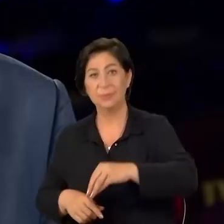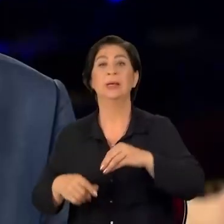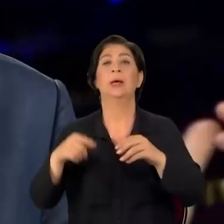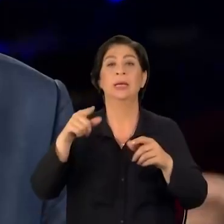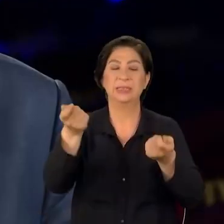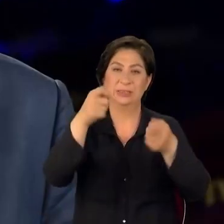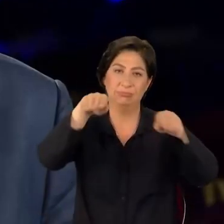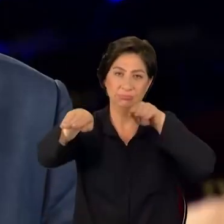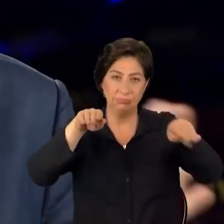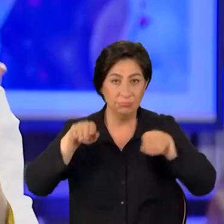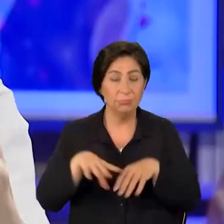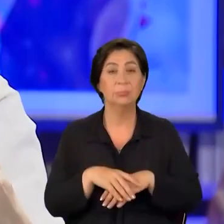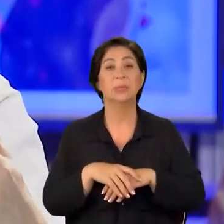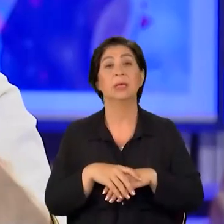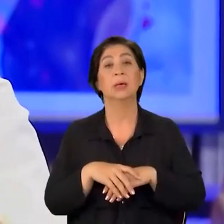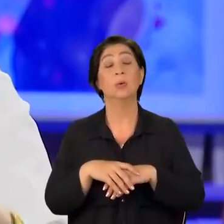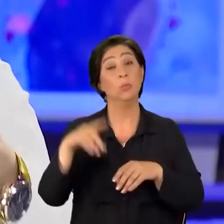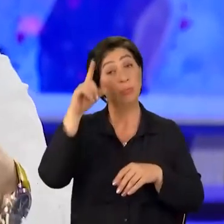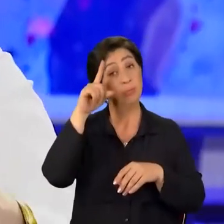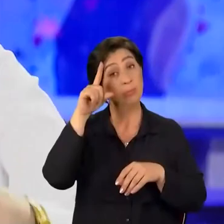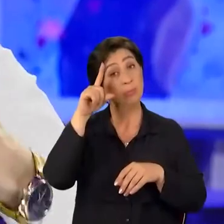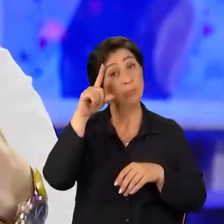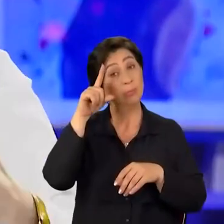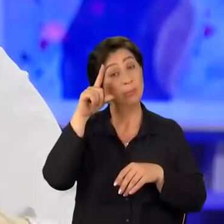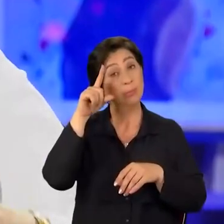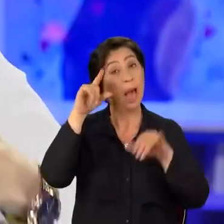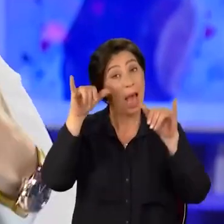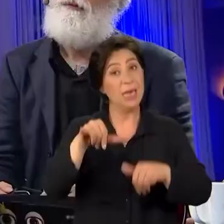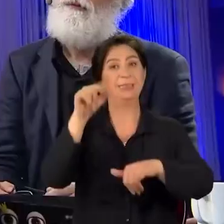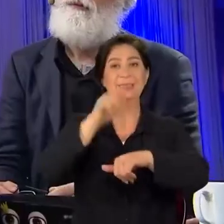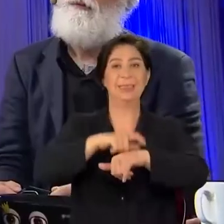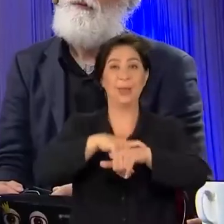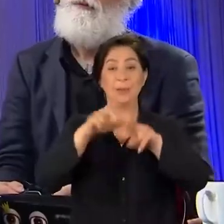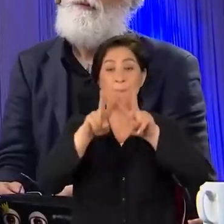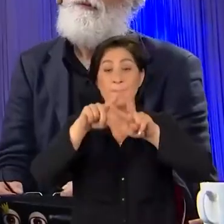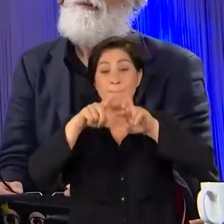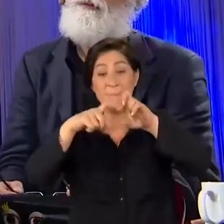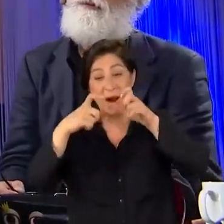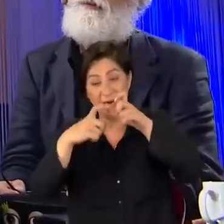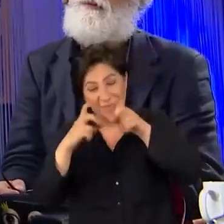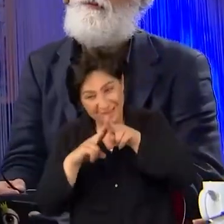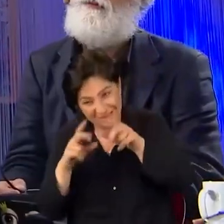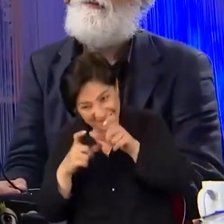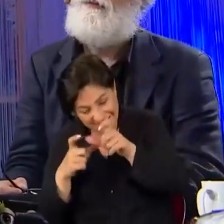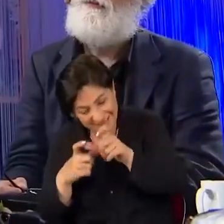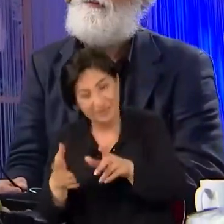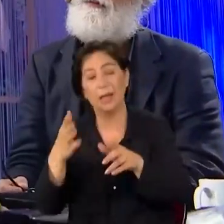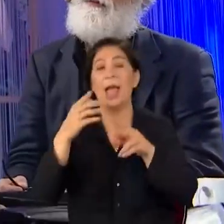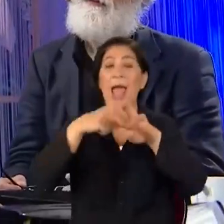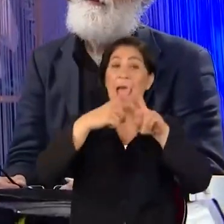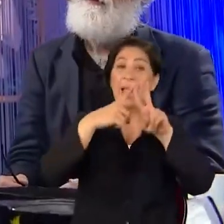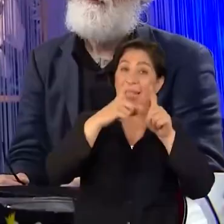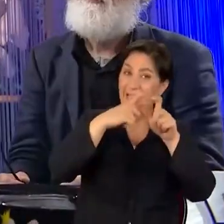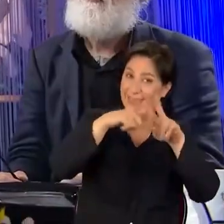oluşturulması ve dolayısıyla bir aynı zamanda işte Marx'la Engels'le gelen, ondan sonra işte